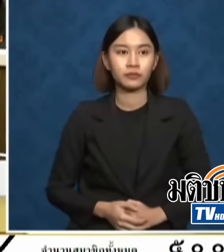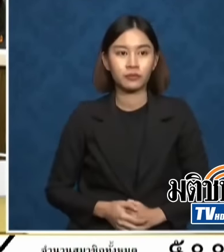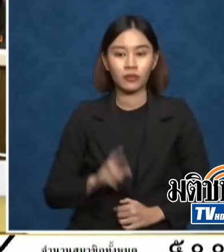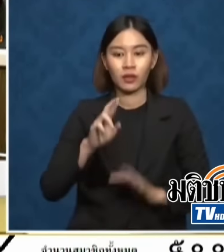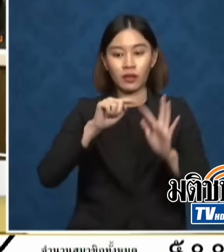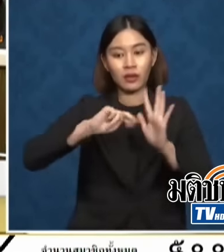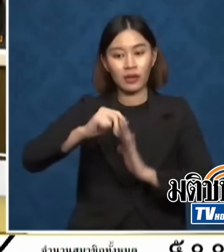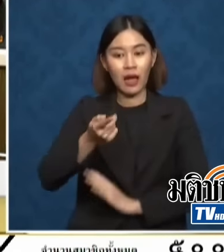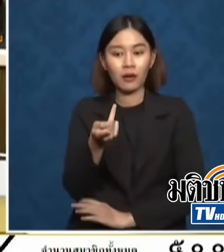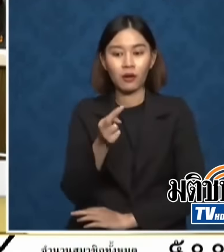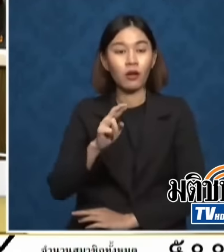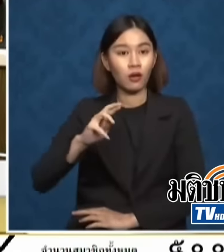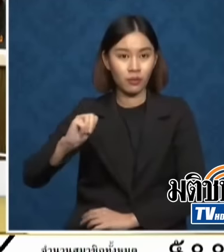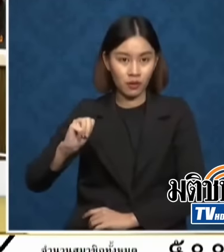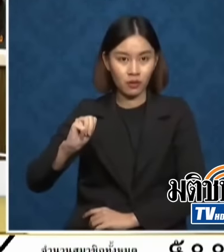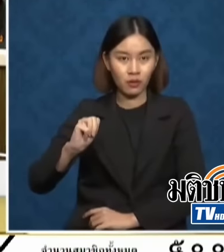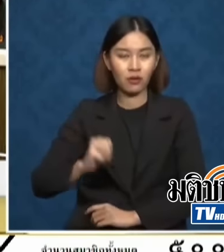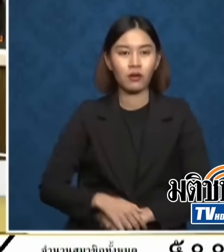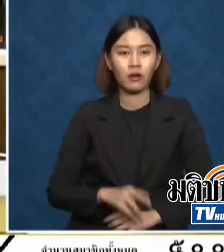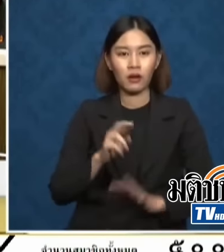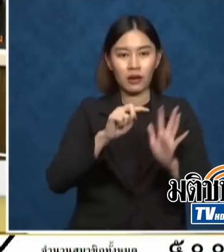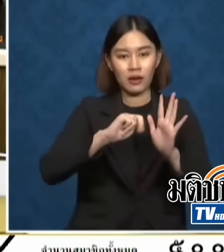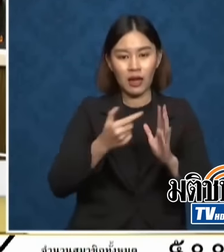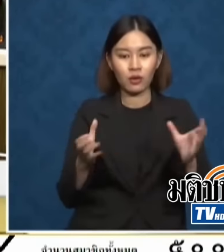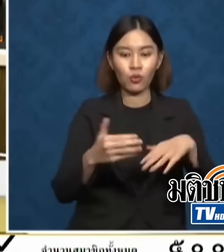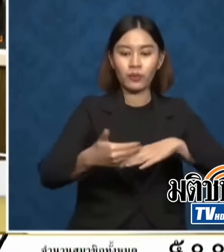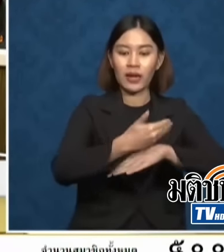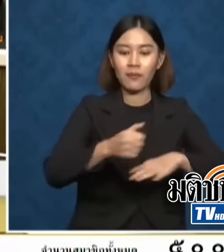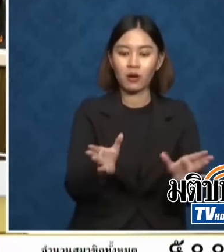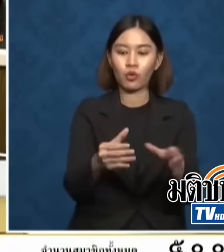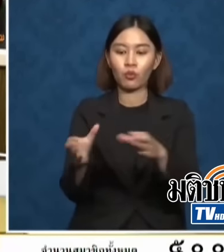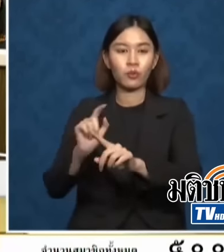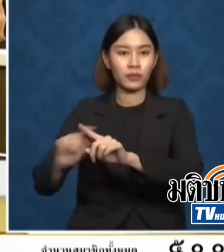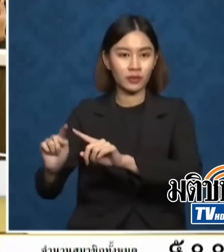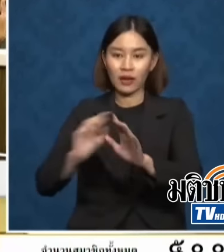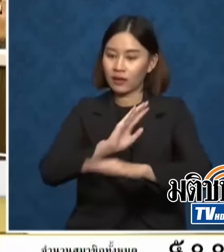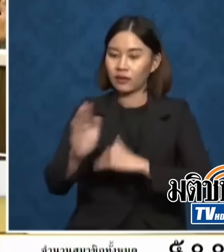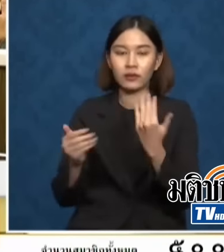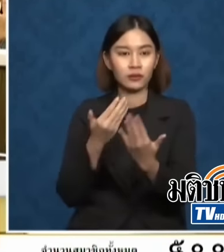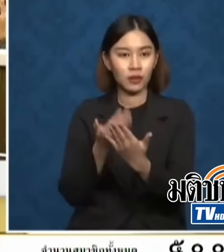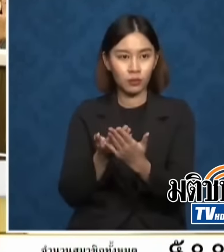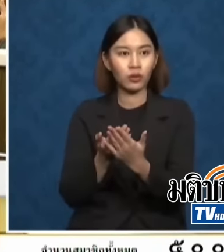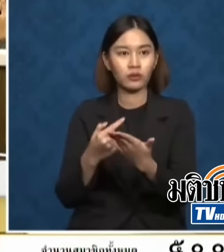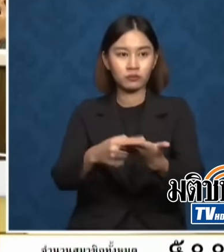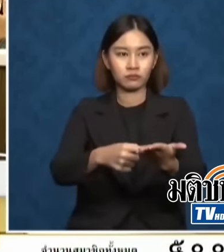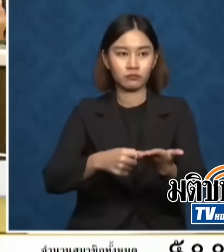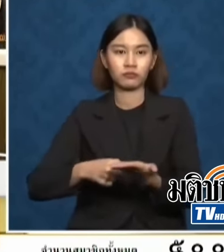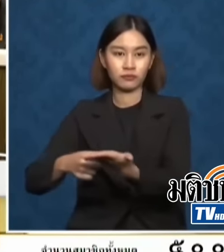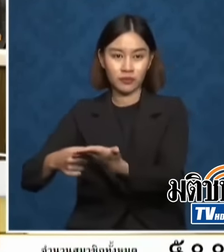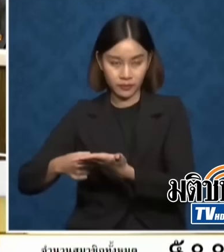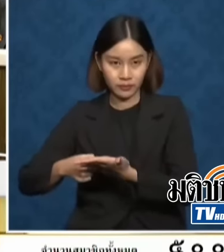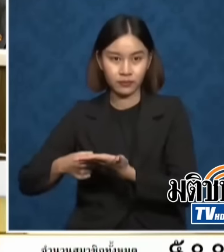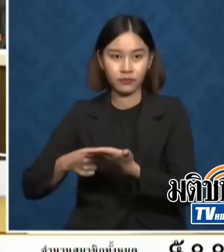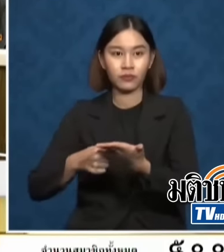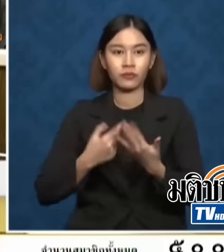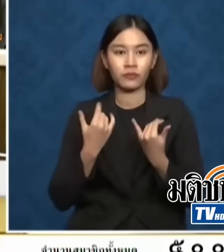างของครม.ก็ดีร่างของพรรคการเมืองต่างๆเกือบจะเรียกว่าเกือบทุกพรรคที่ได้เสนอก ันเ